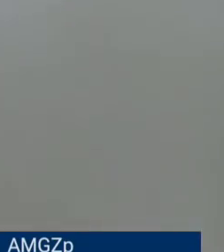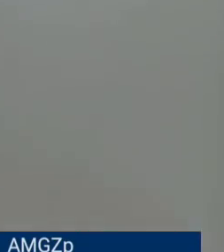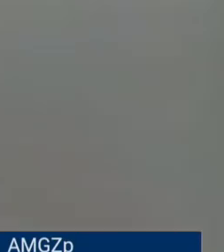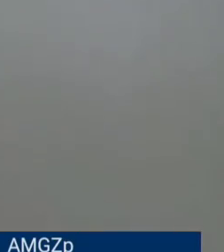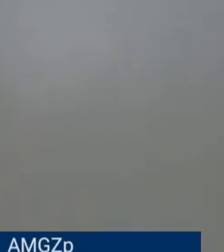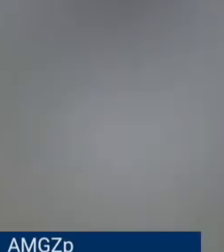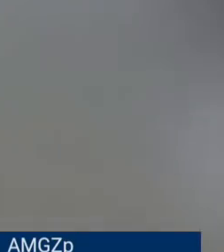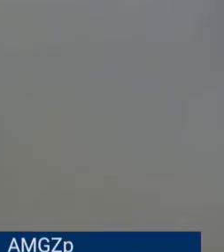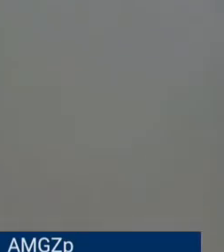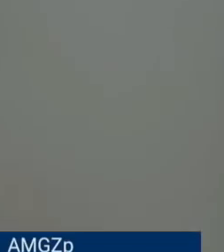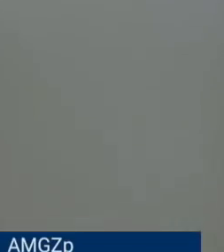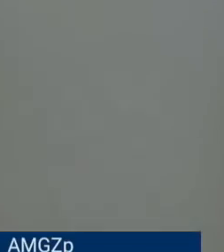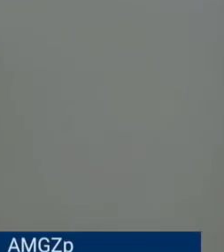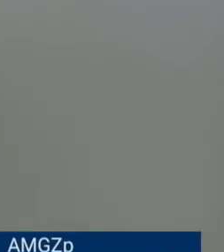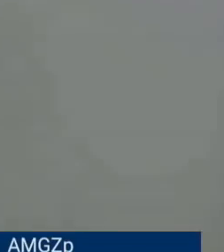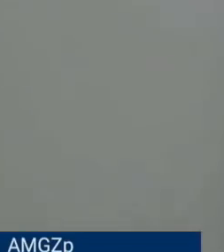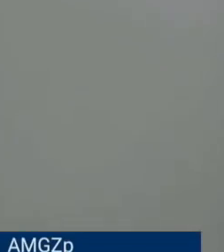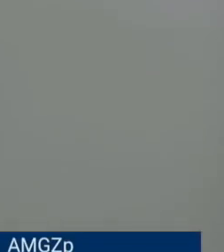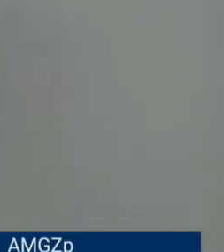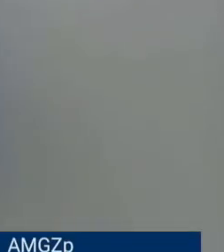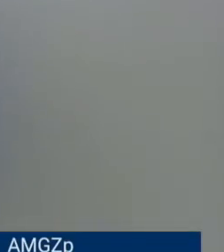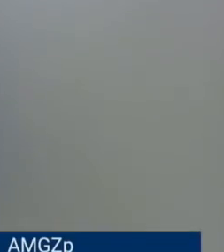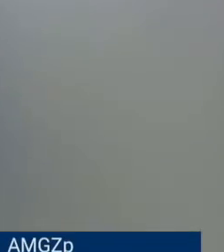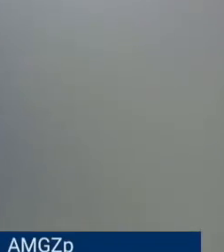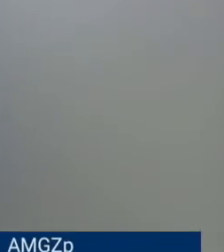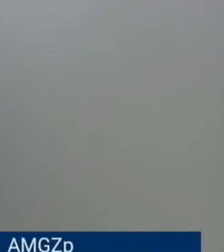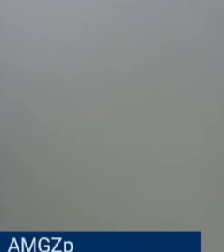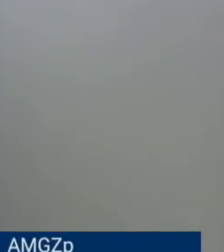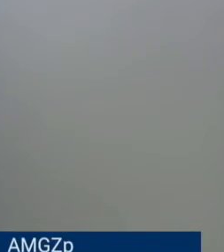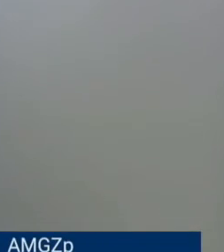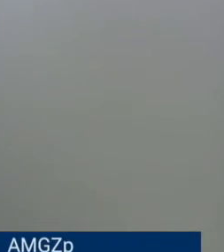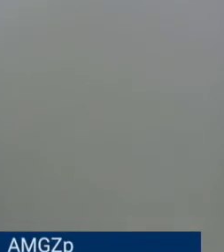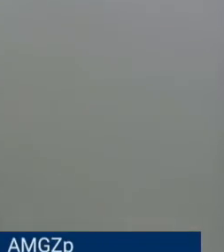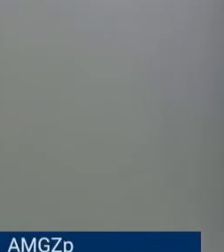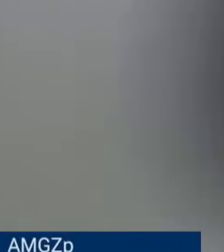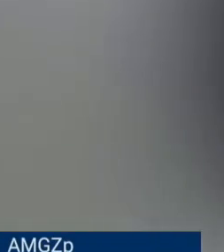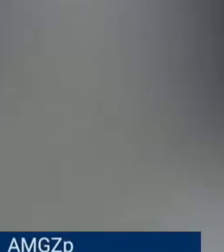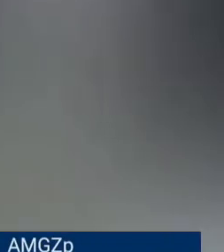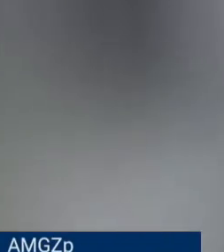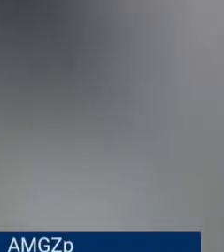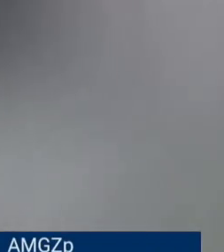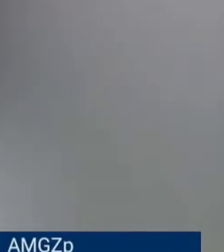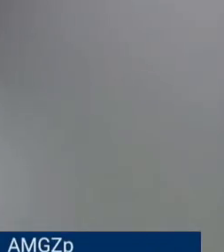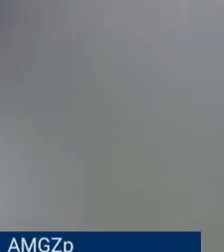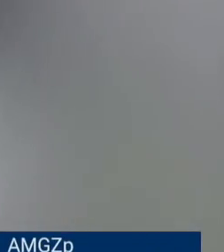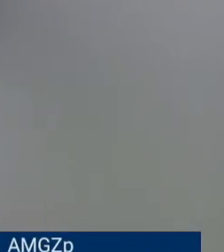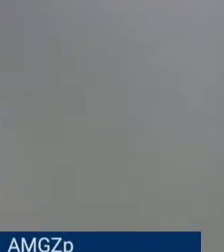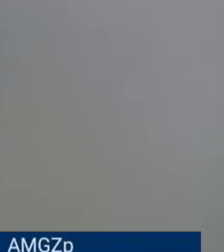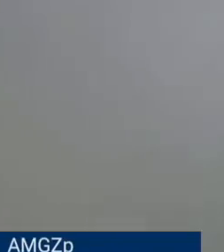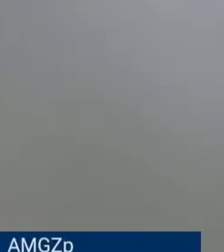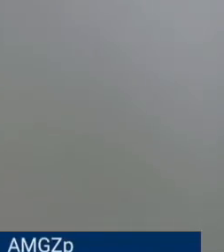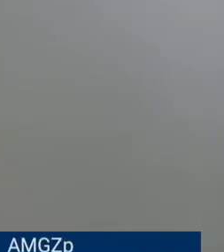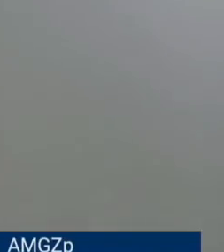Не сдеваться, да? Не с... Поле же сдеваться, да? Аким не делает. Аким не делает? Аким не делает. Да,